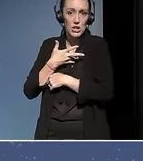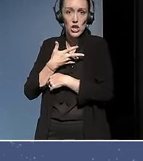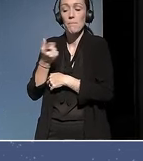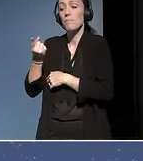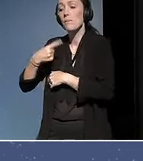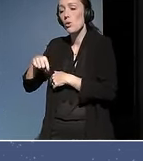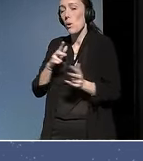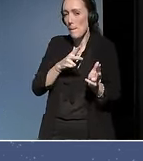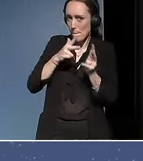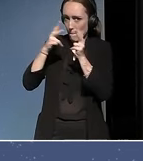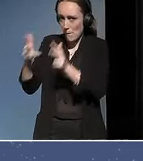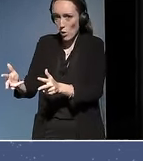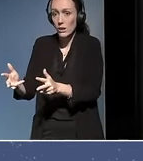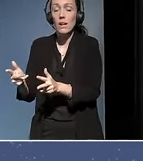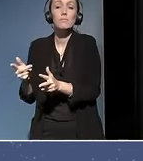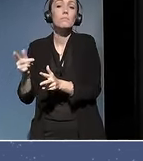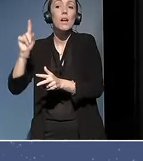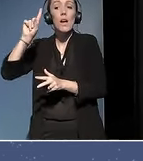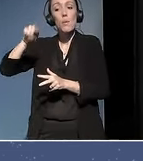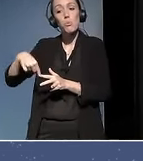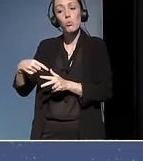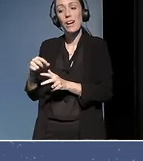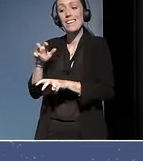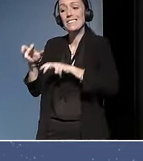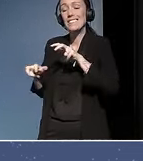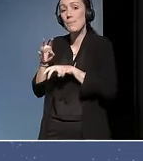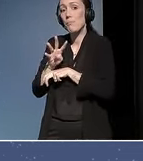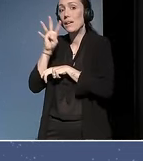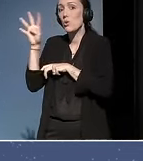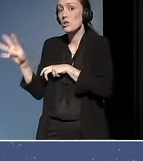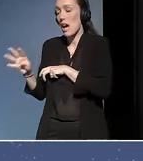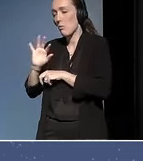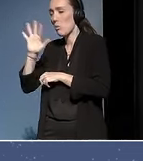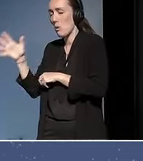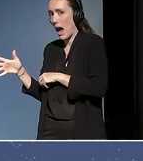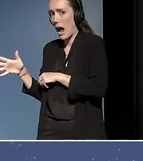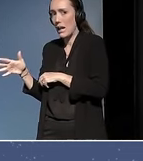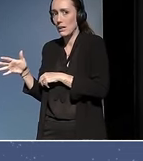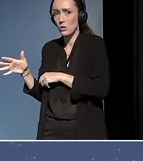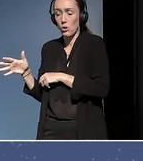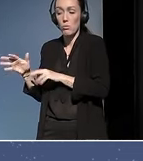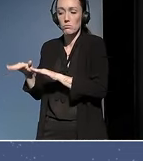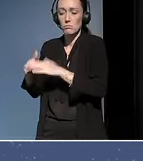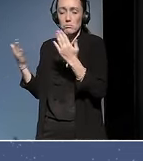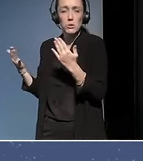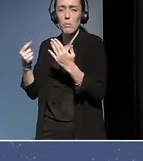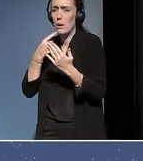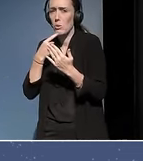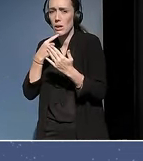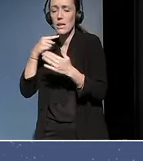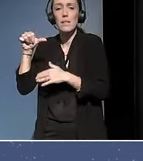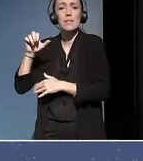mimus che è un uno spinosauri scavato da pols sereno e depositato a